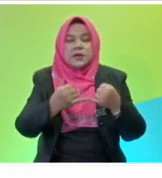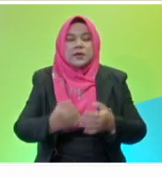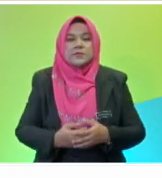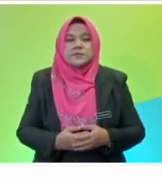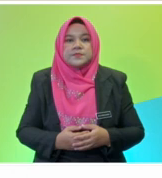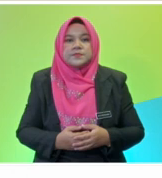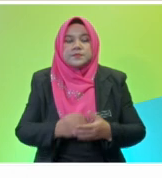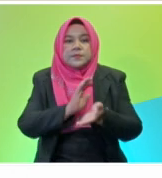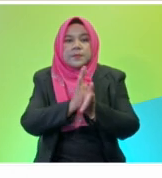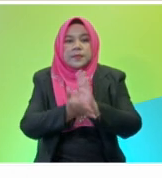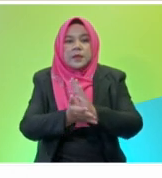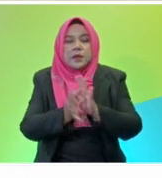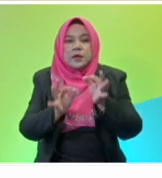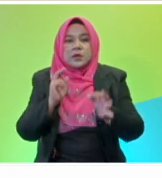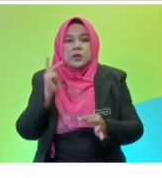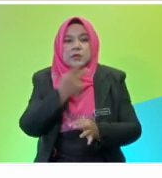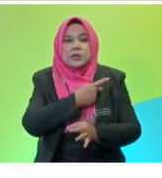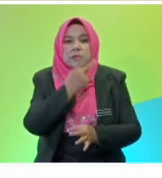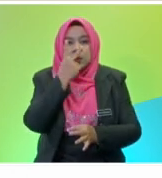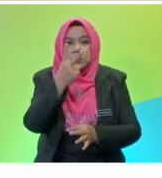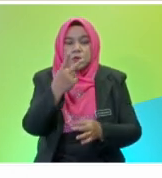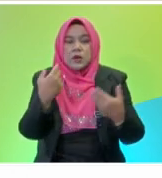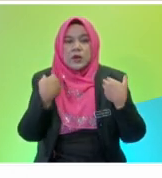jadi kalau kita tengok proses